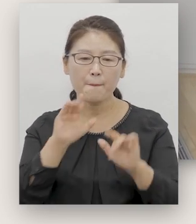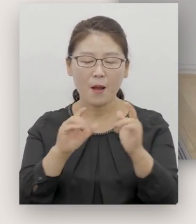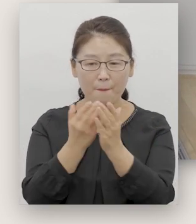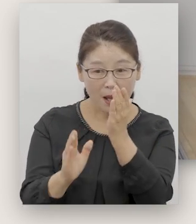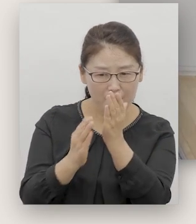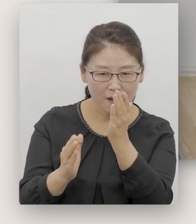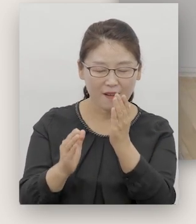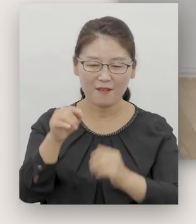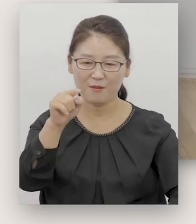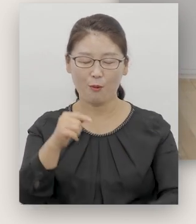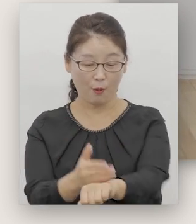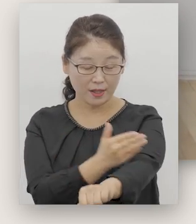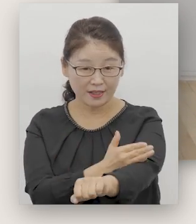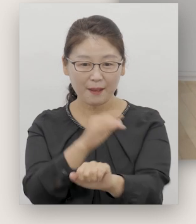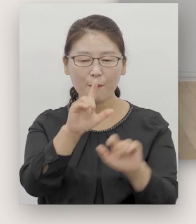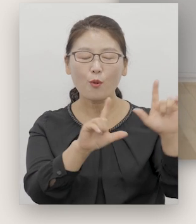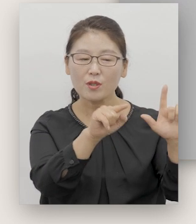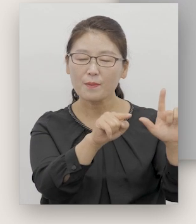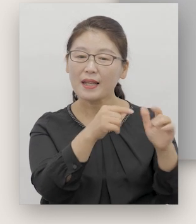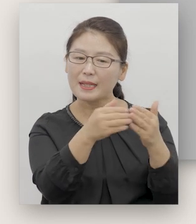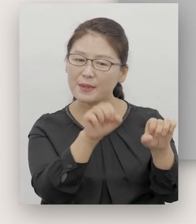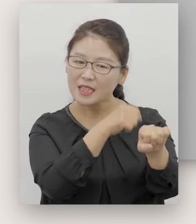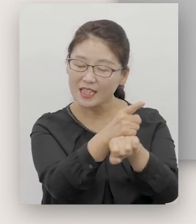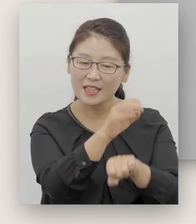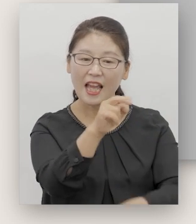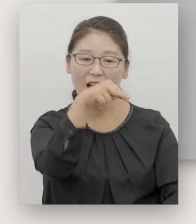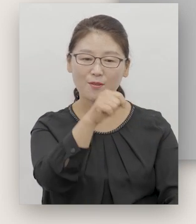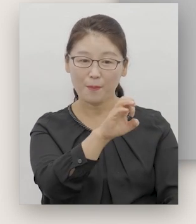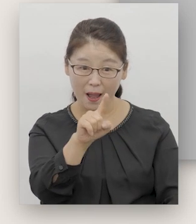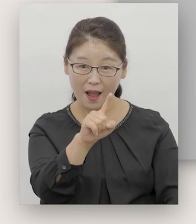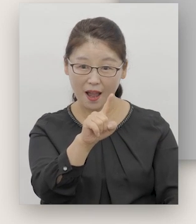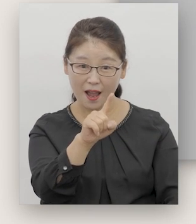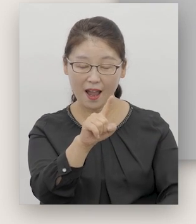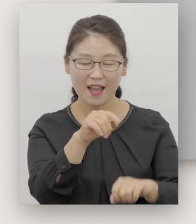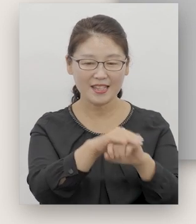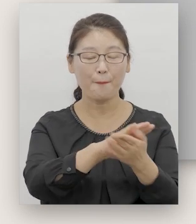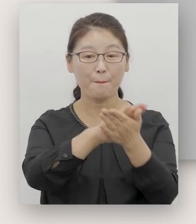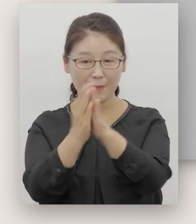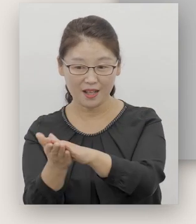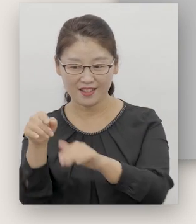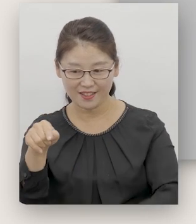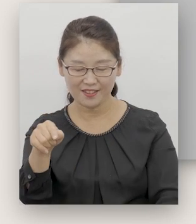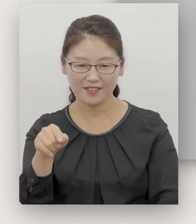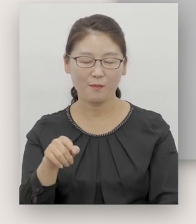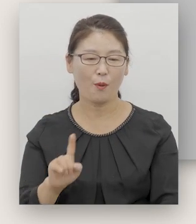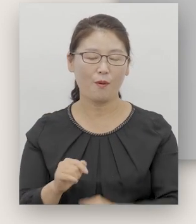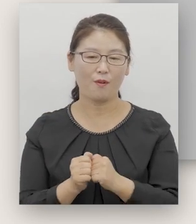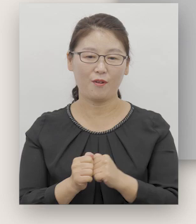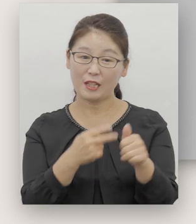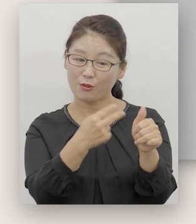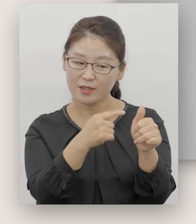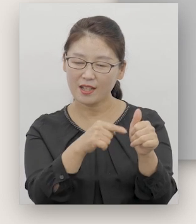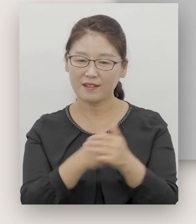그림에서 이제 이 시기부터는 듀샹이 파리에 있는 큐비스트, 그러니까 입체파 화가로 활동을